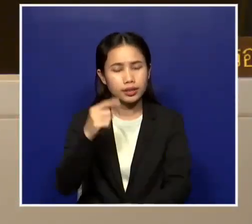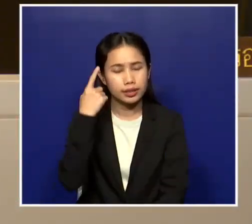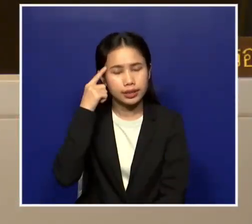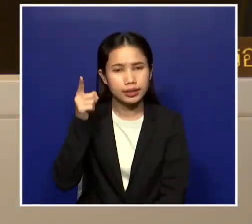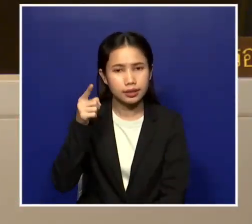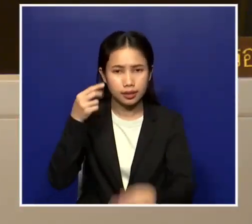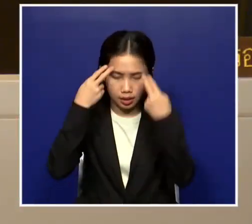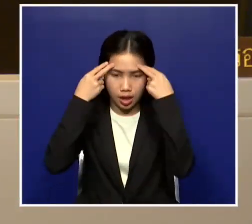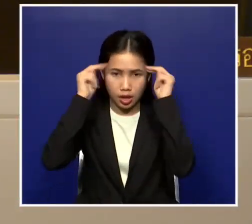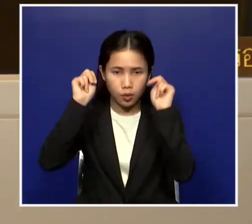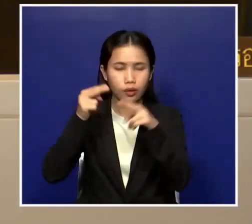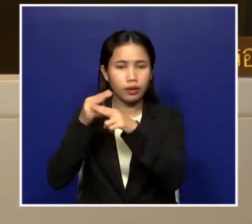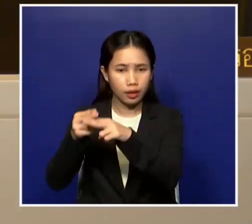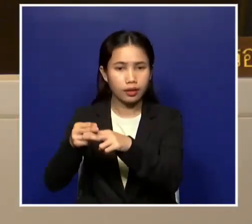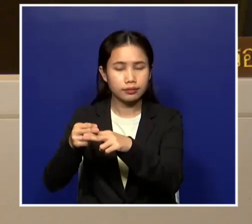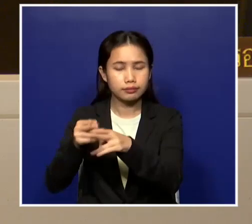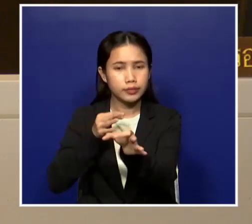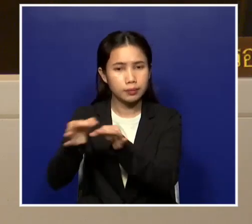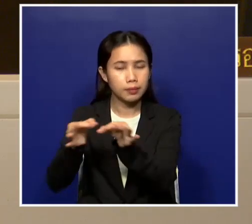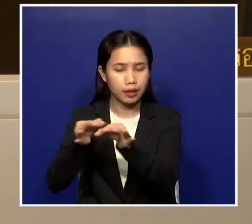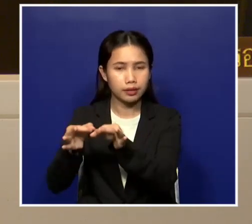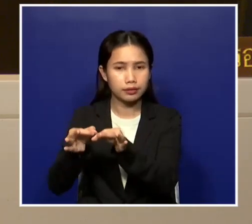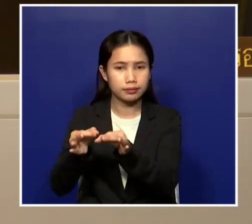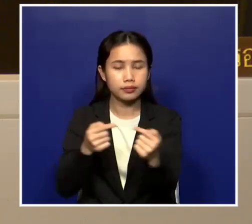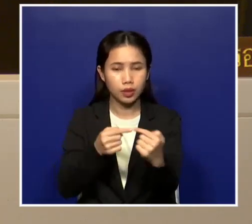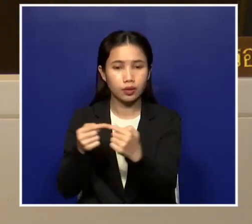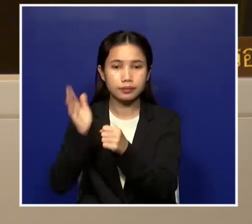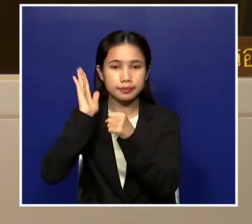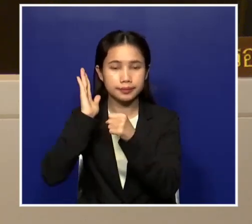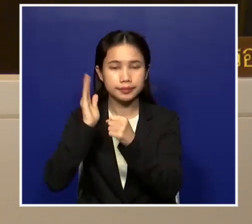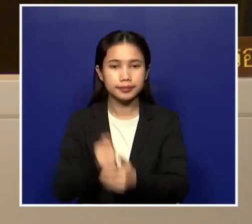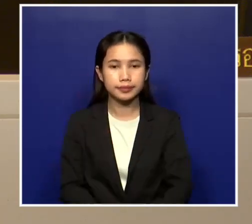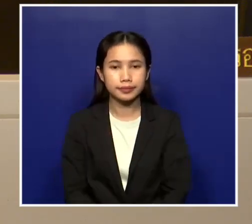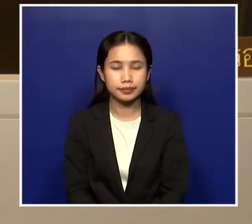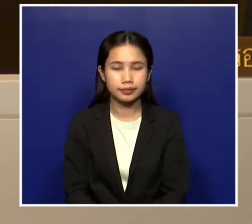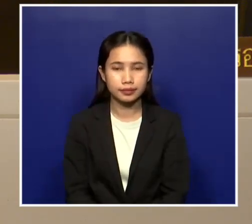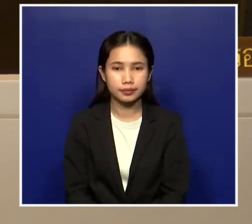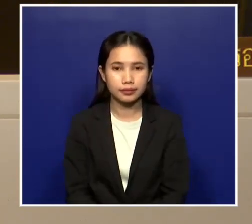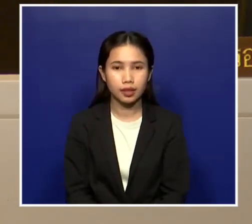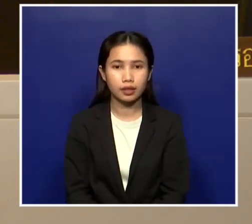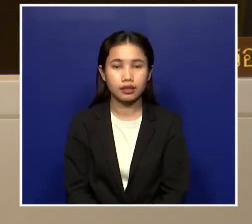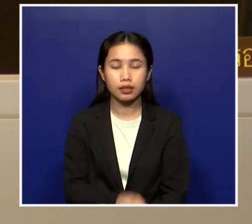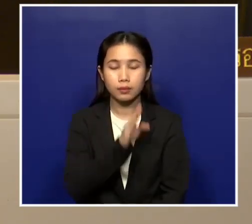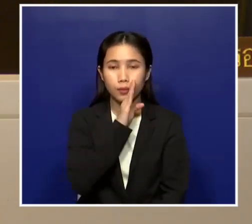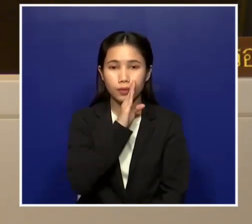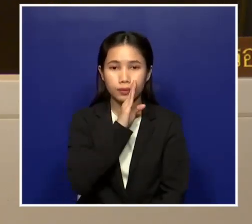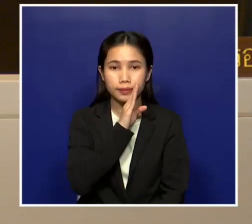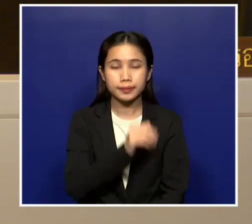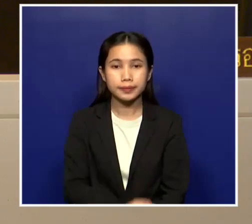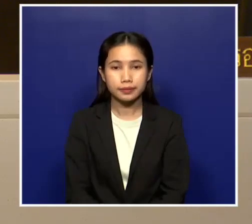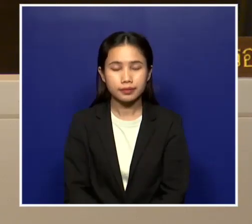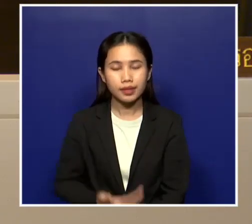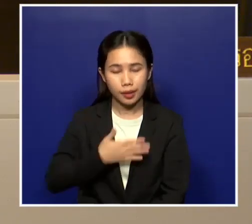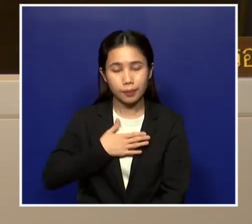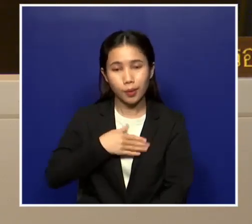กรัฐมนตรีจะได้ชี้แจงครับเชิญครับ เวลามีปัญหา ผมคิดว่าเรื่องรัฐมนตรีครับผมแนะนำนะ